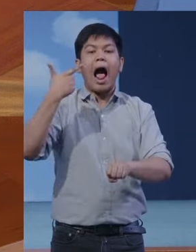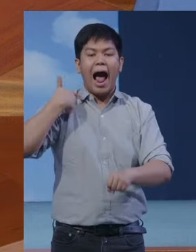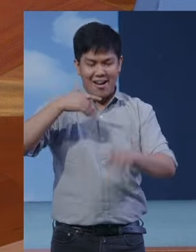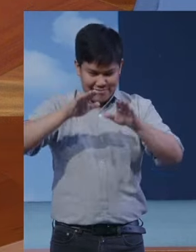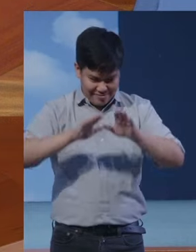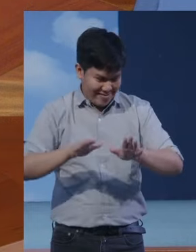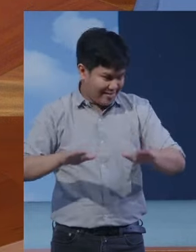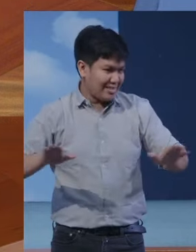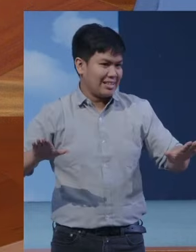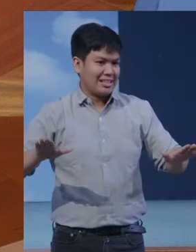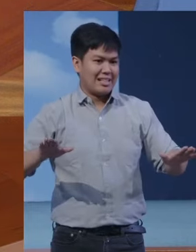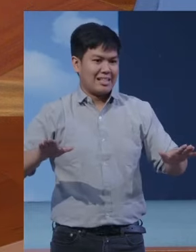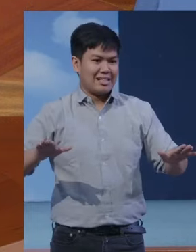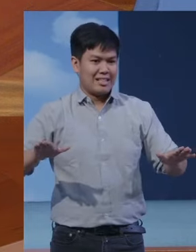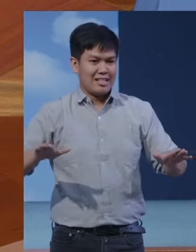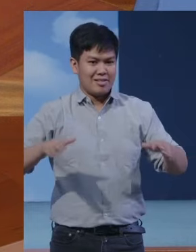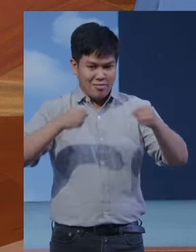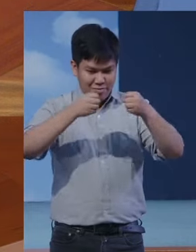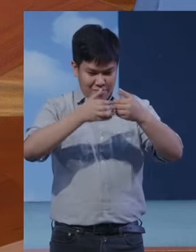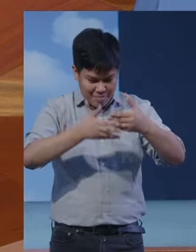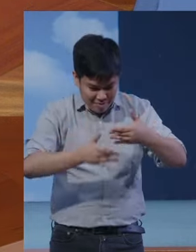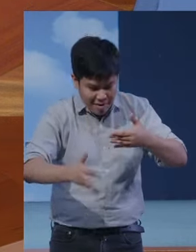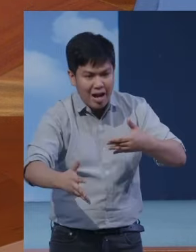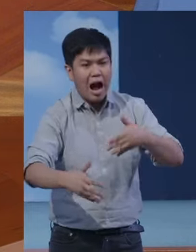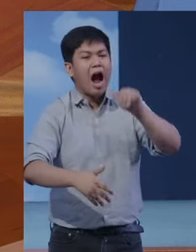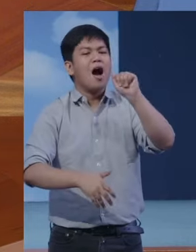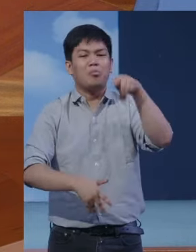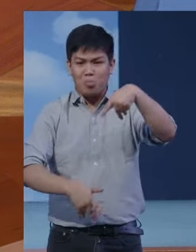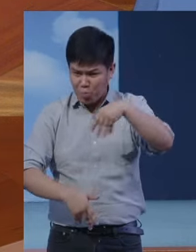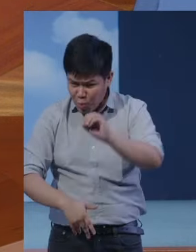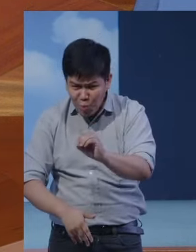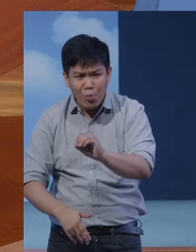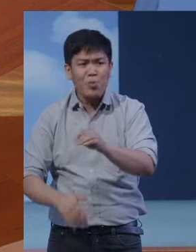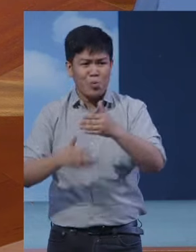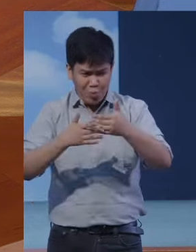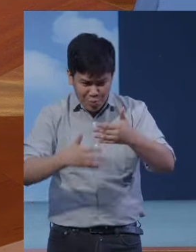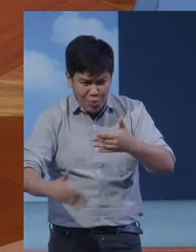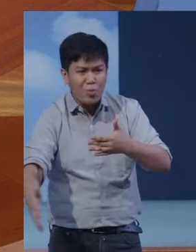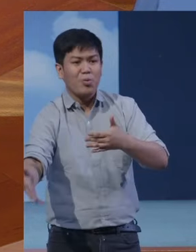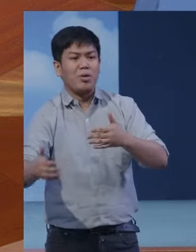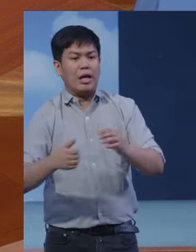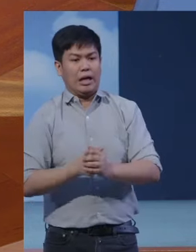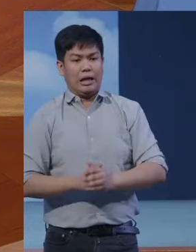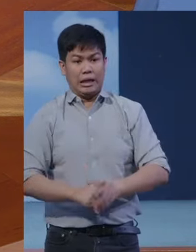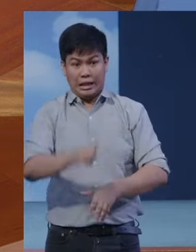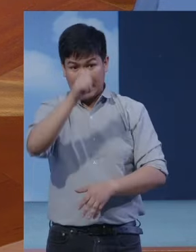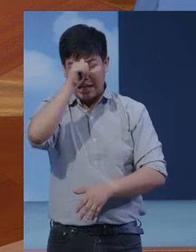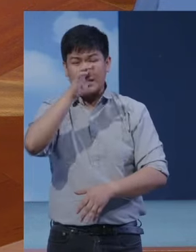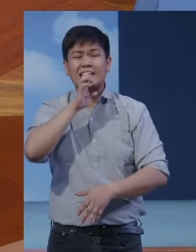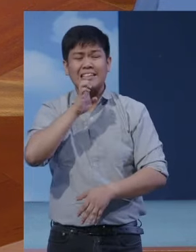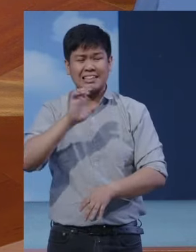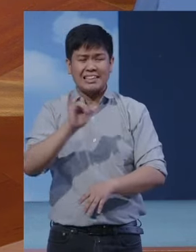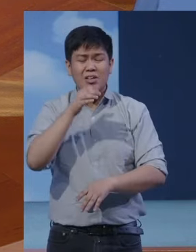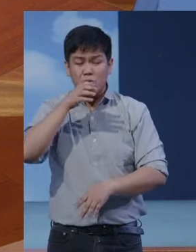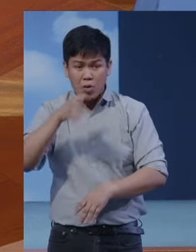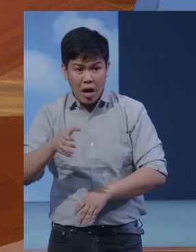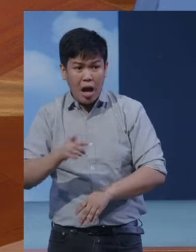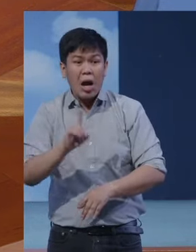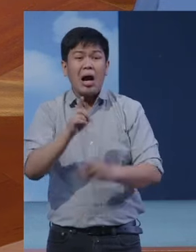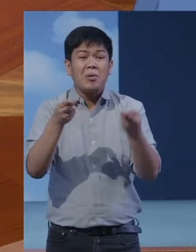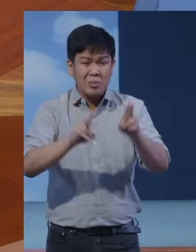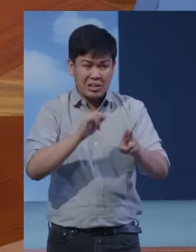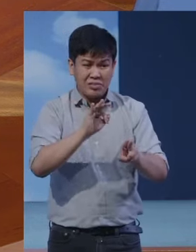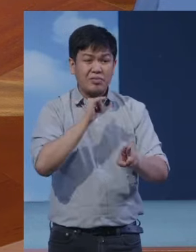and multiply yun ang kanyang command ' ba kay Adam and Eve eh paano nila gagawin yyun kung hindi sila